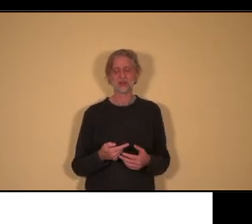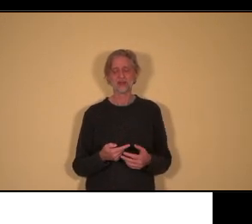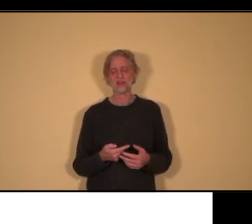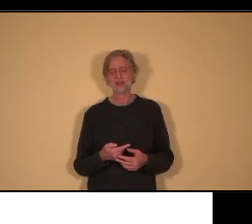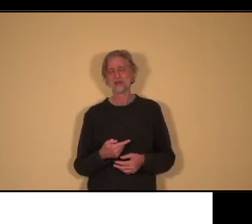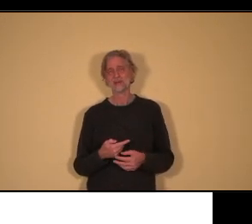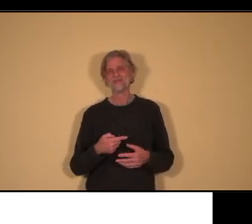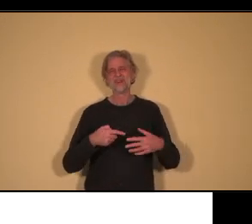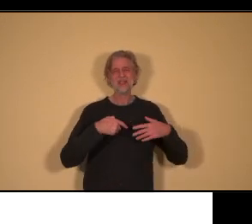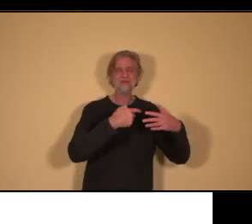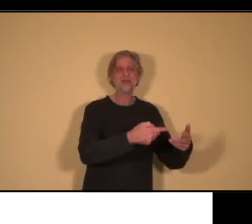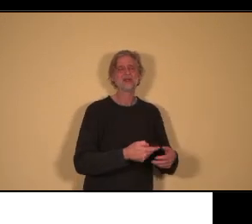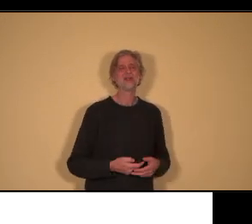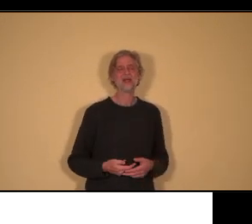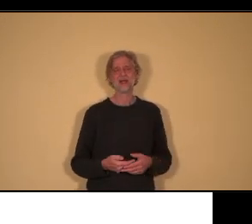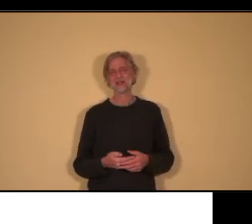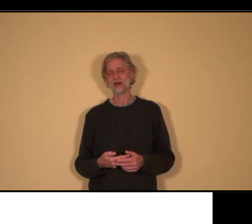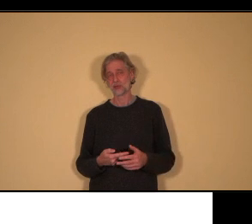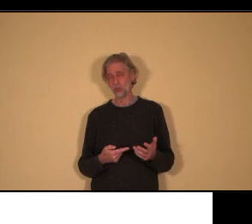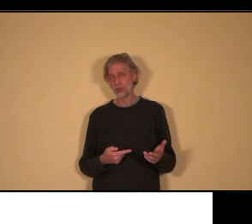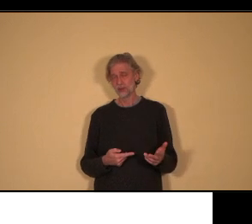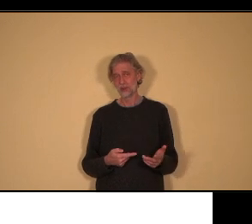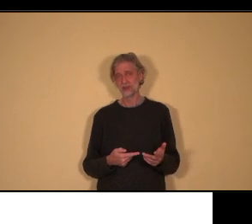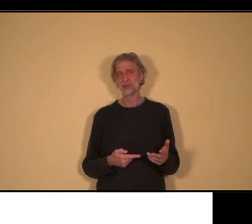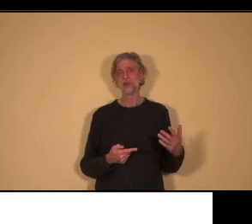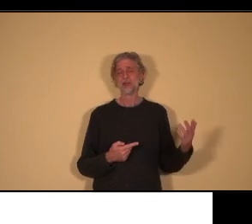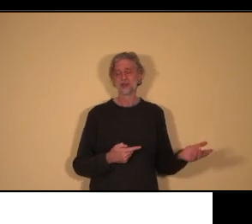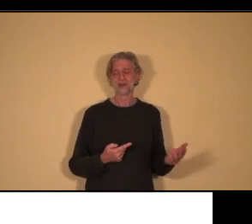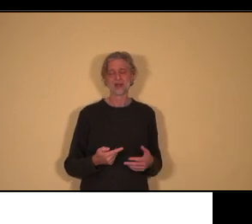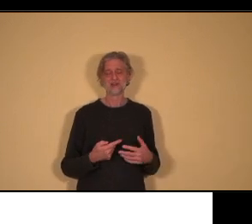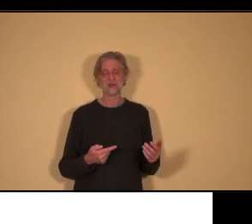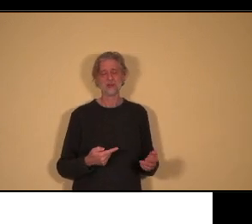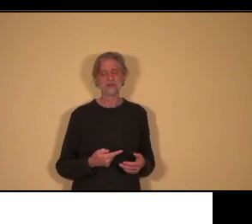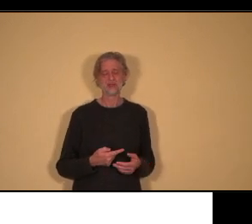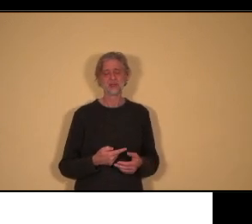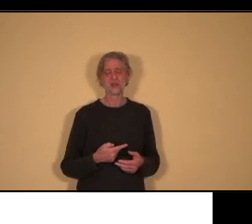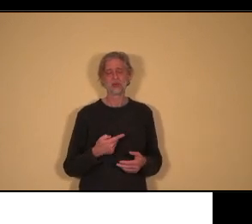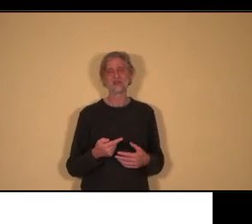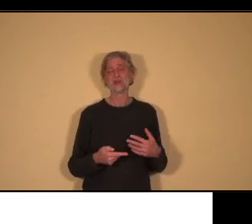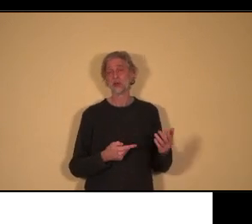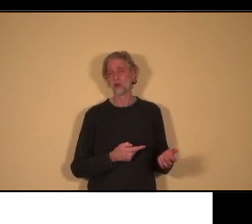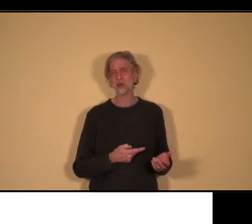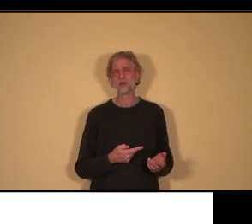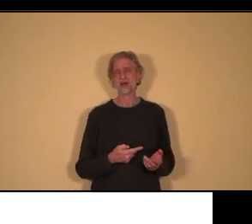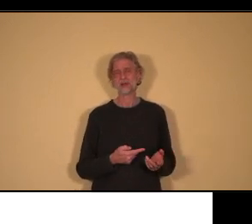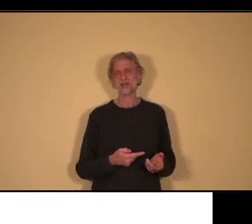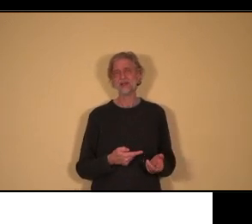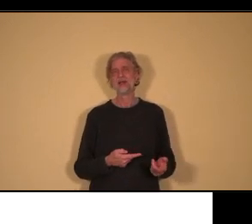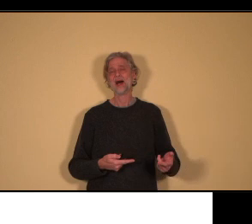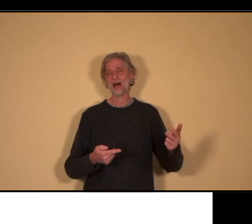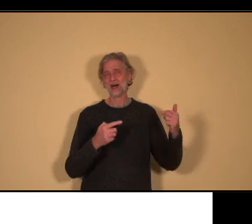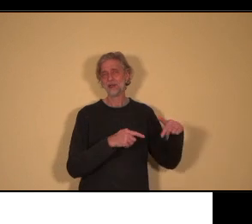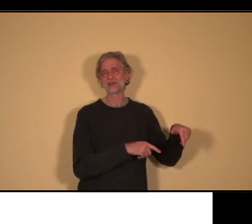sodass wir, wenn wir die Energie aus Kohle gewinnen, einen 30-50% höheren Kohlebedarf